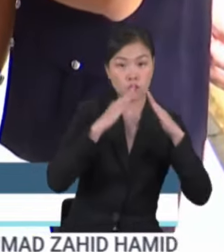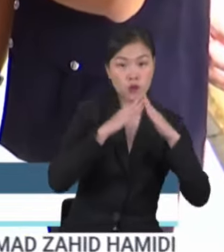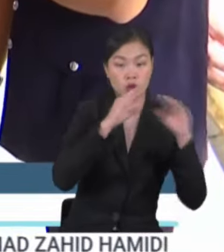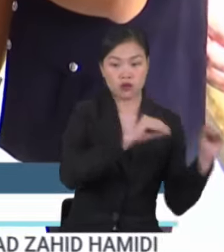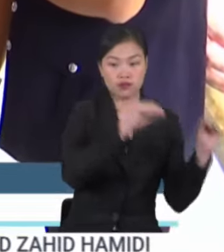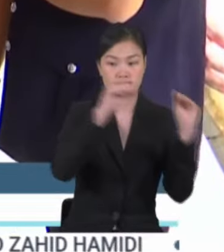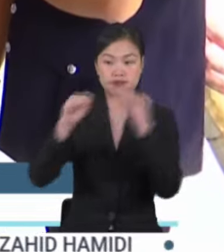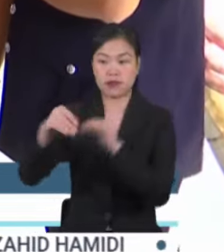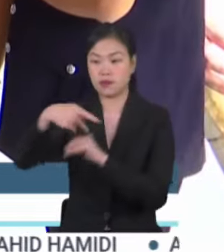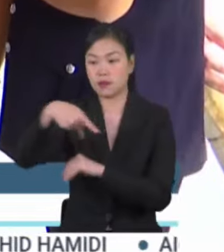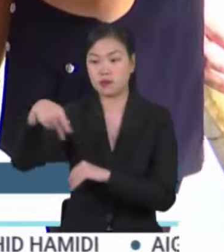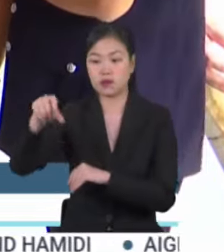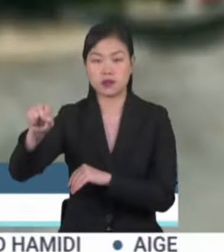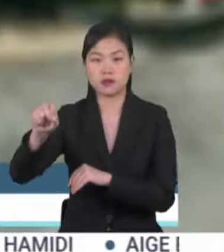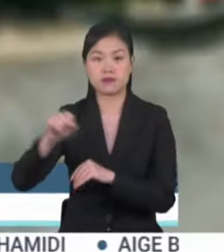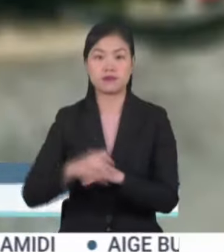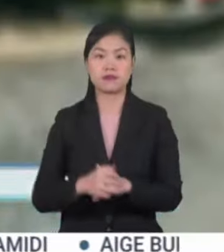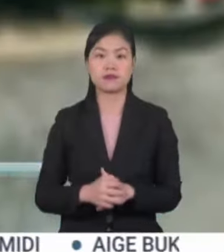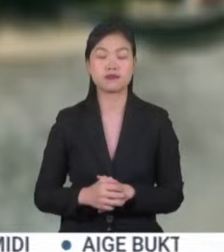berpindah ke PPS.